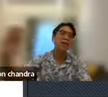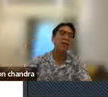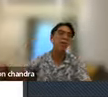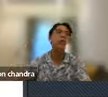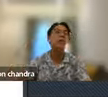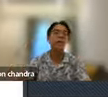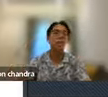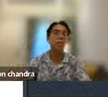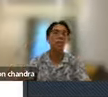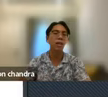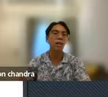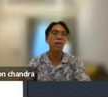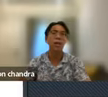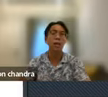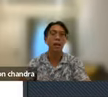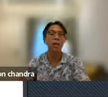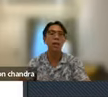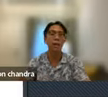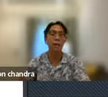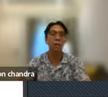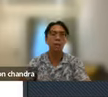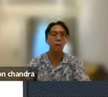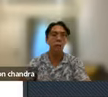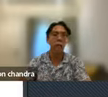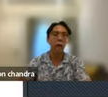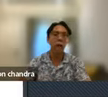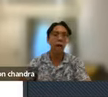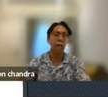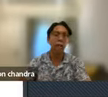desain geser itu salah satu desain yang cukup ideal seperti itu.